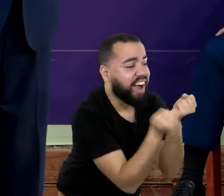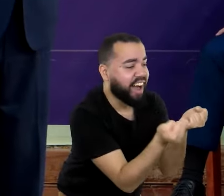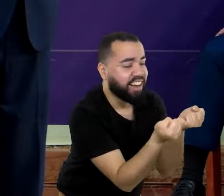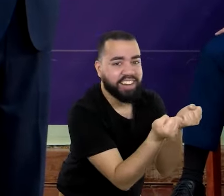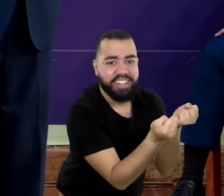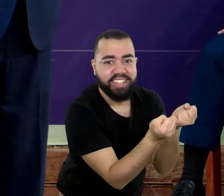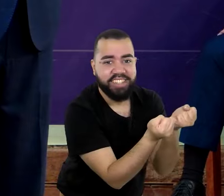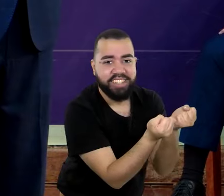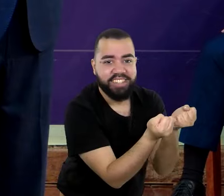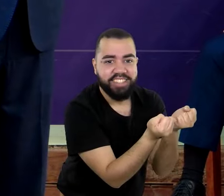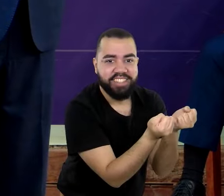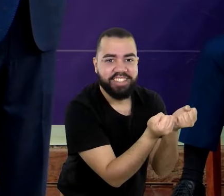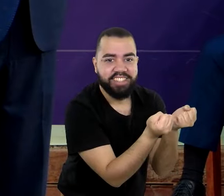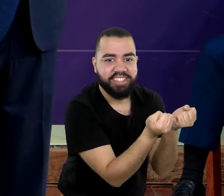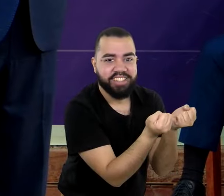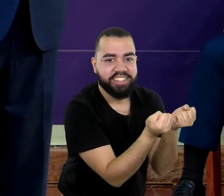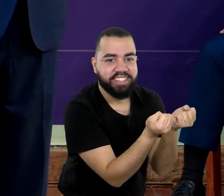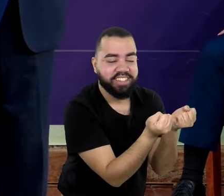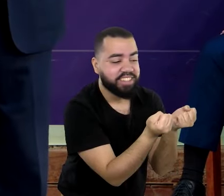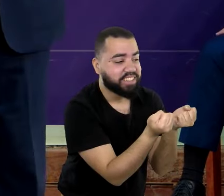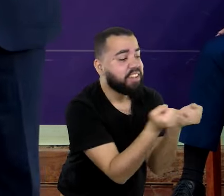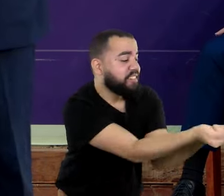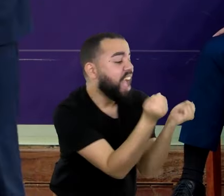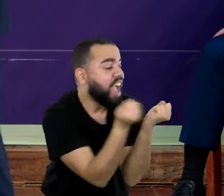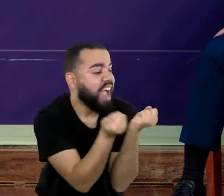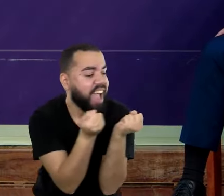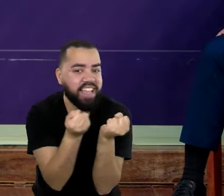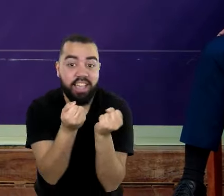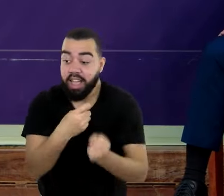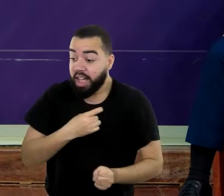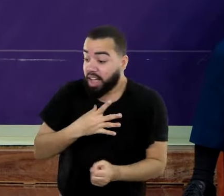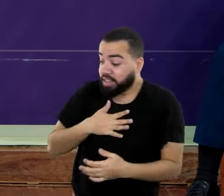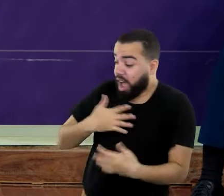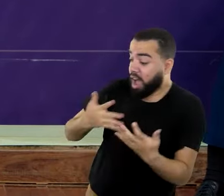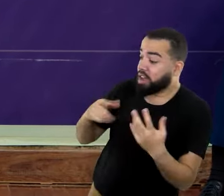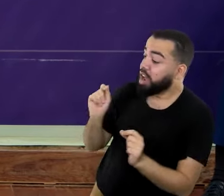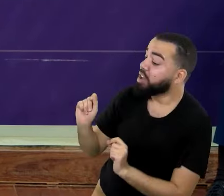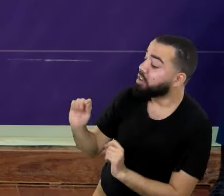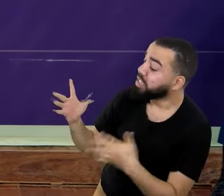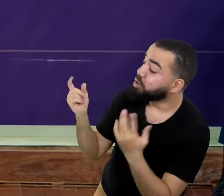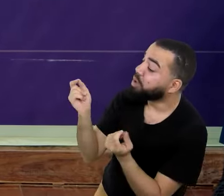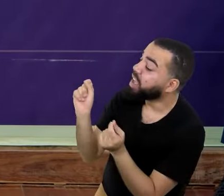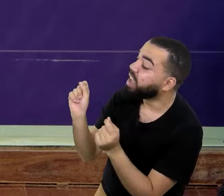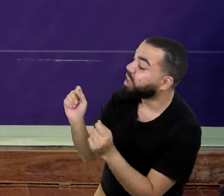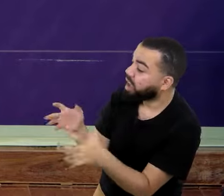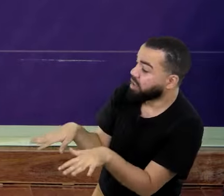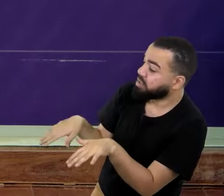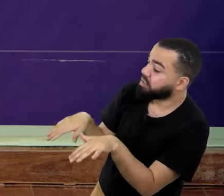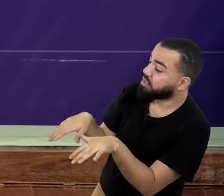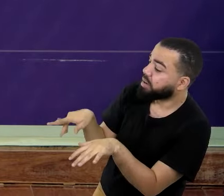알아. 죽었냐? E a pessoa que ficou assustada falou assim, o que aconteceu? Alguém morreu?